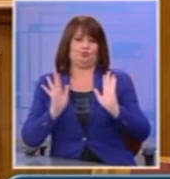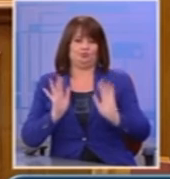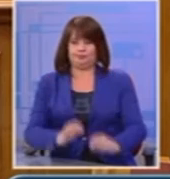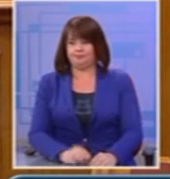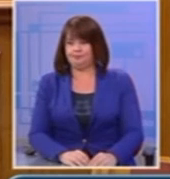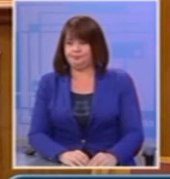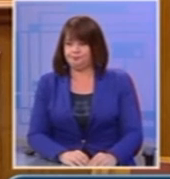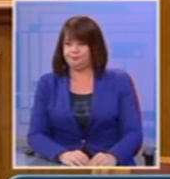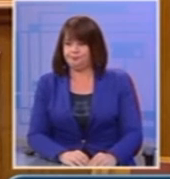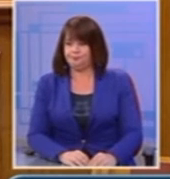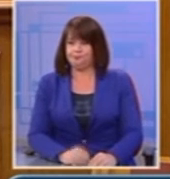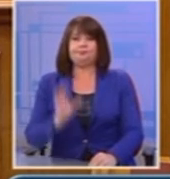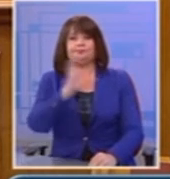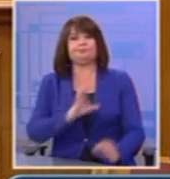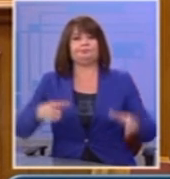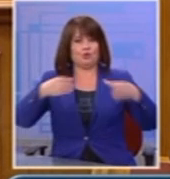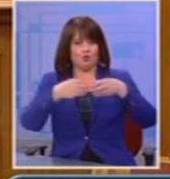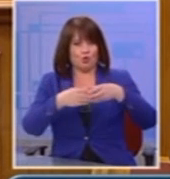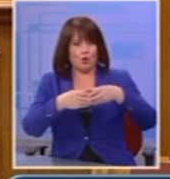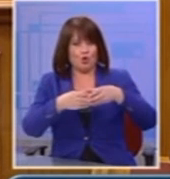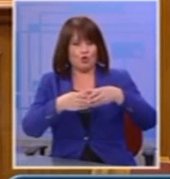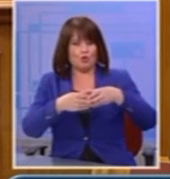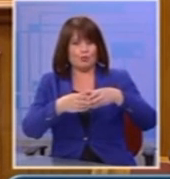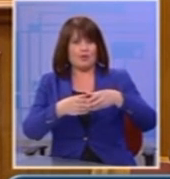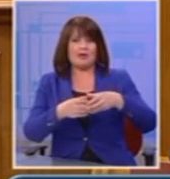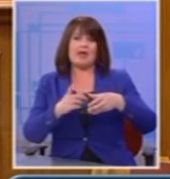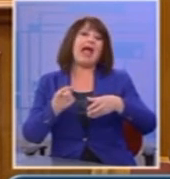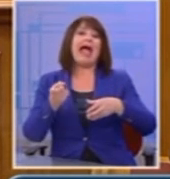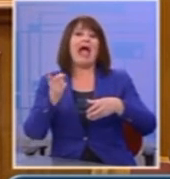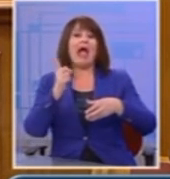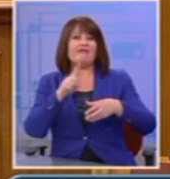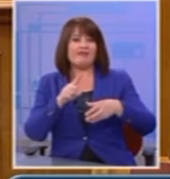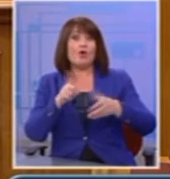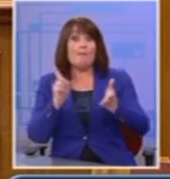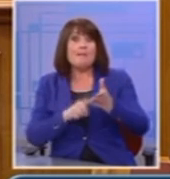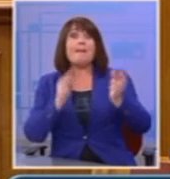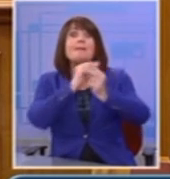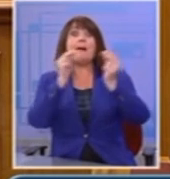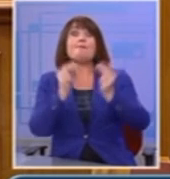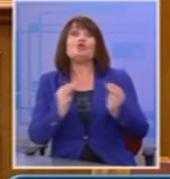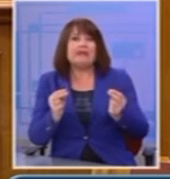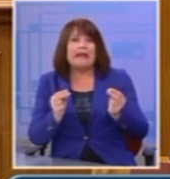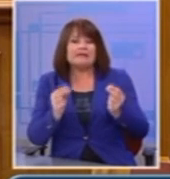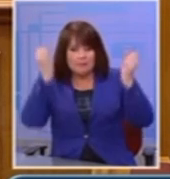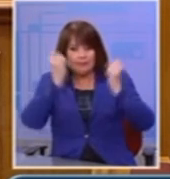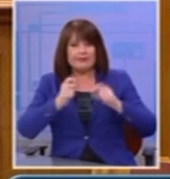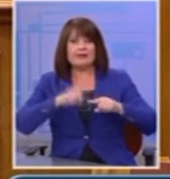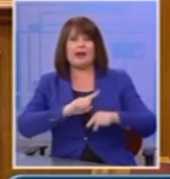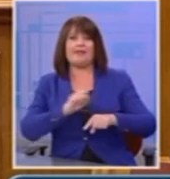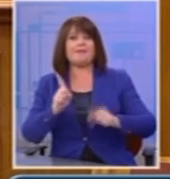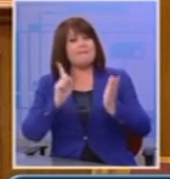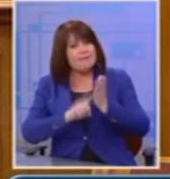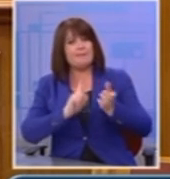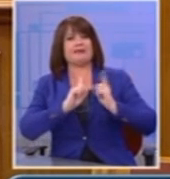Το Eurogroup δεν θα πρέπει να ολοκληρωθεί άδοξα και μοιραία για τη χώρα μας χωρίς